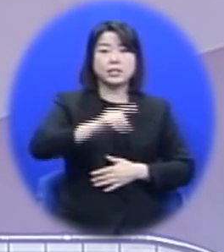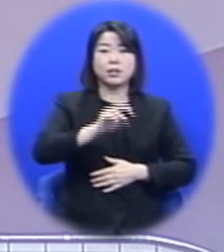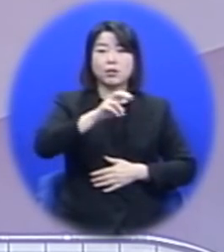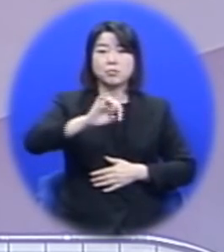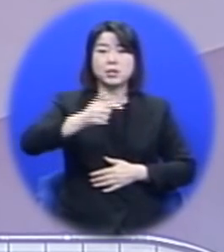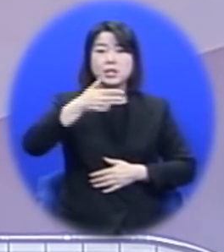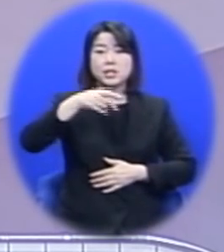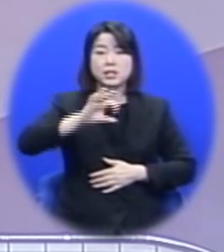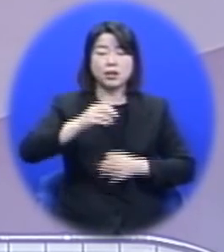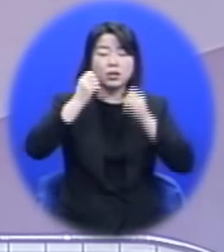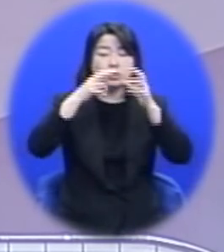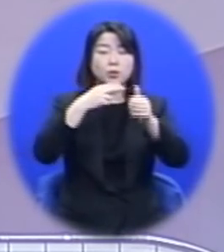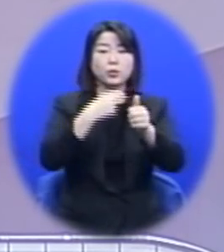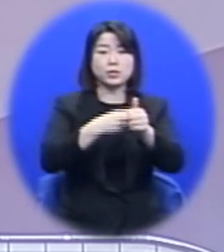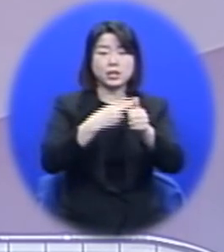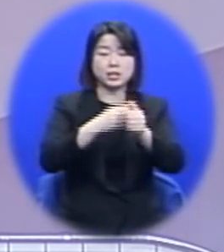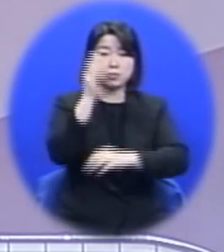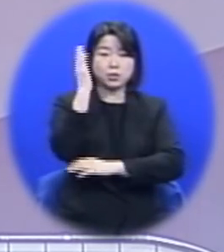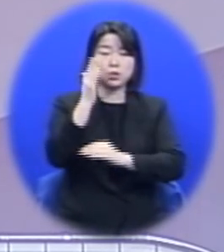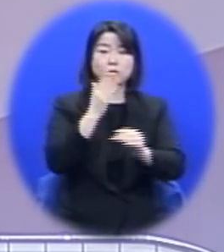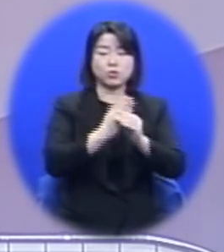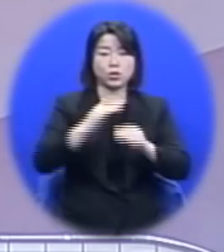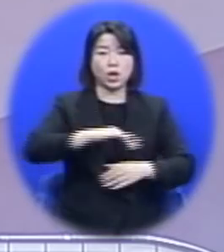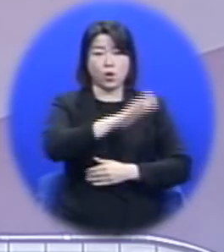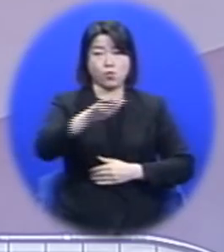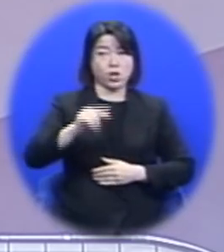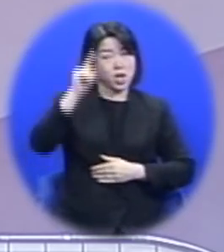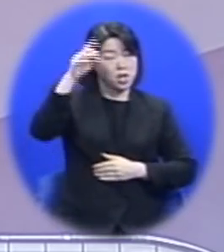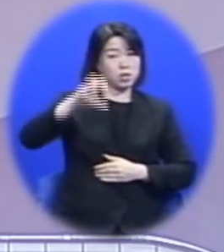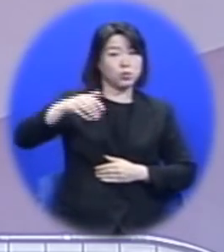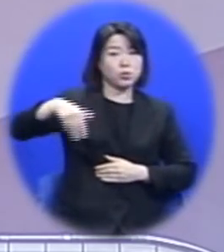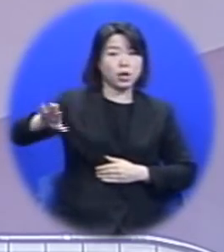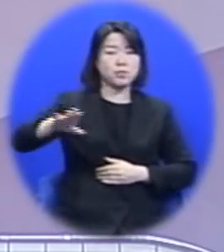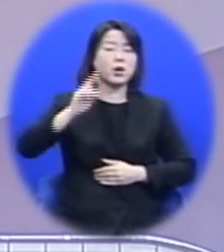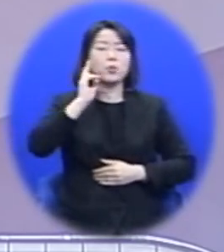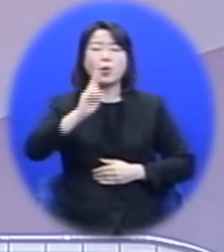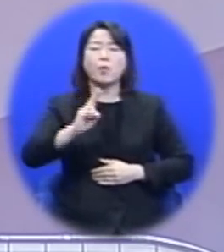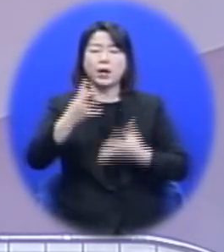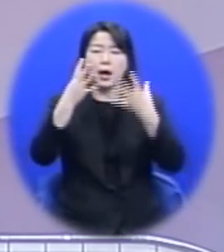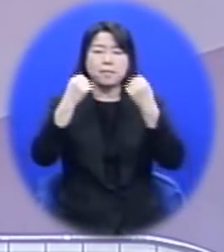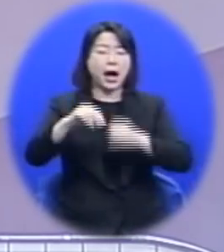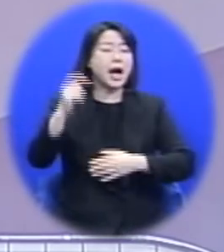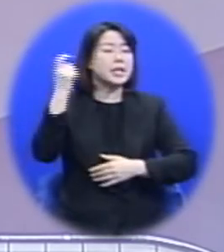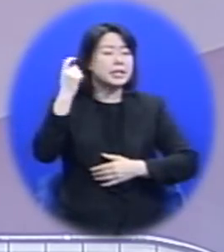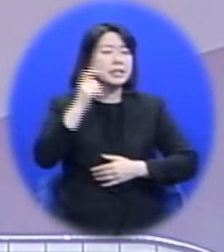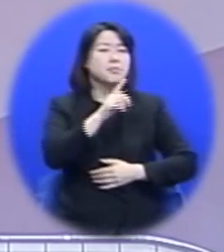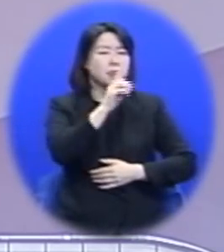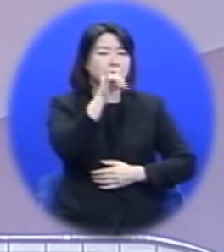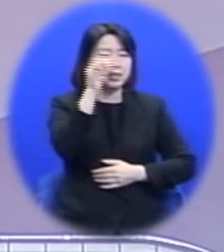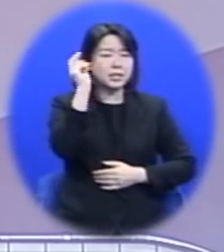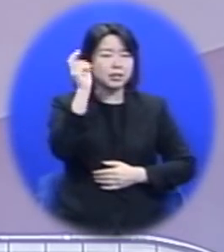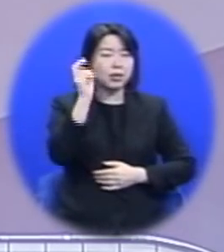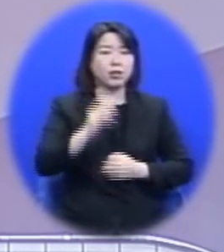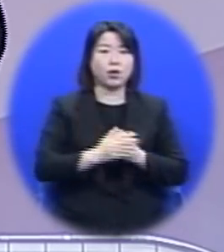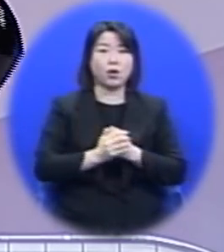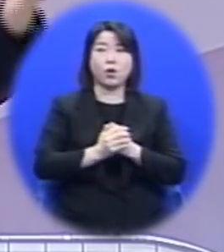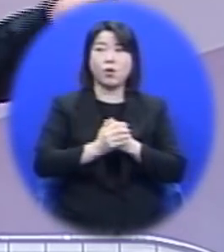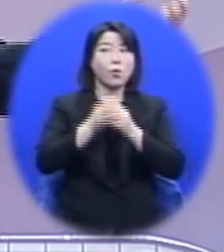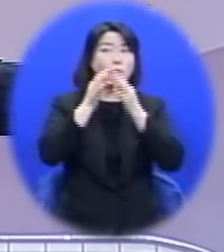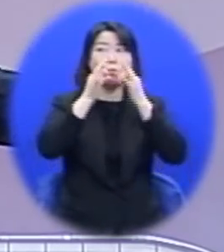중에 우리가 천국에 가면 너무나 많이 듣는 말이 있을 거라는 거예요.